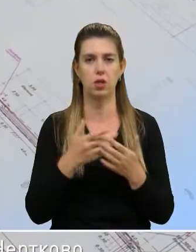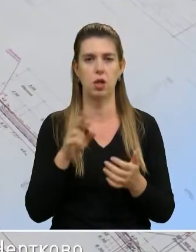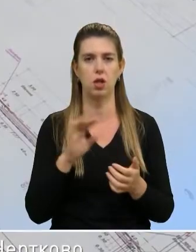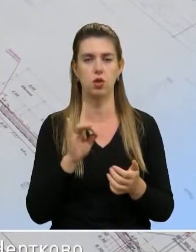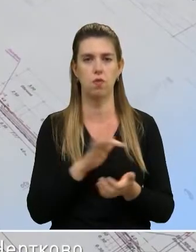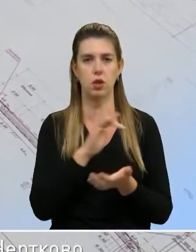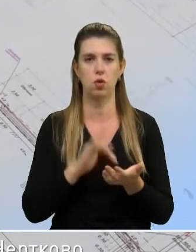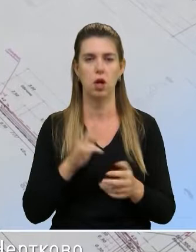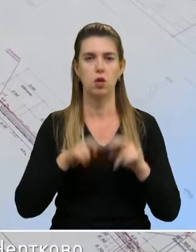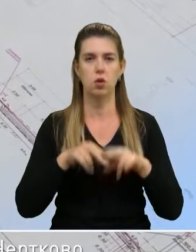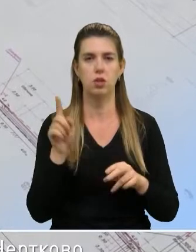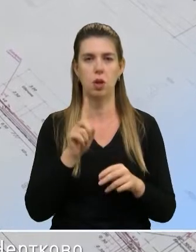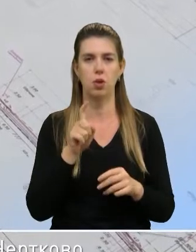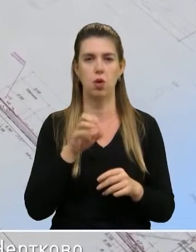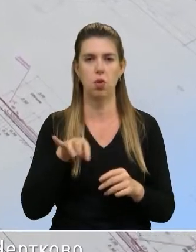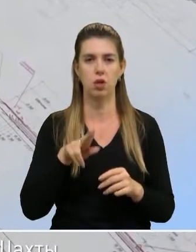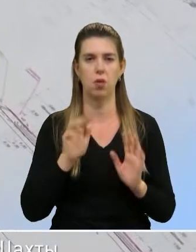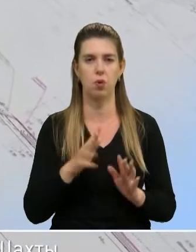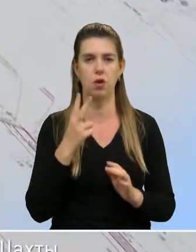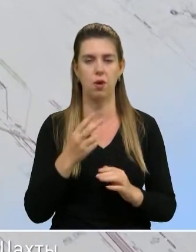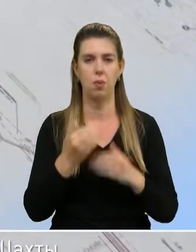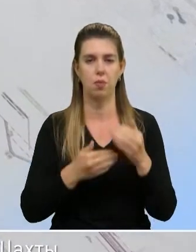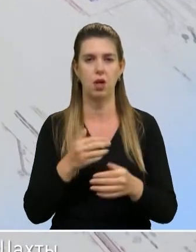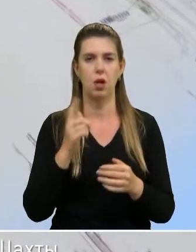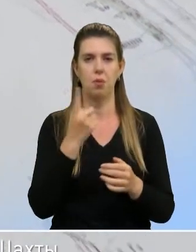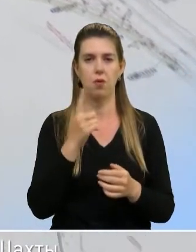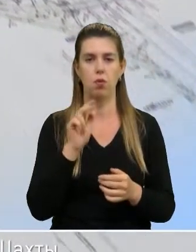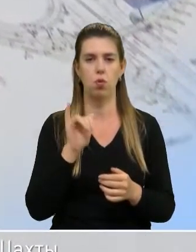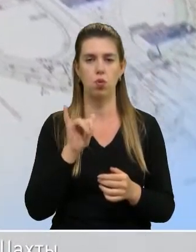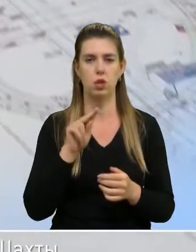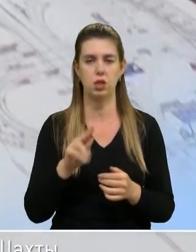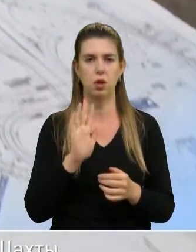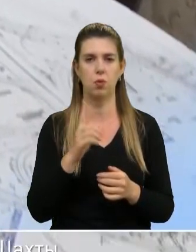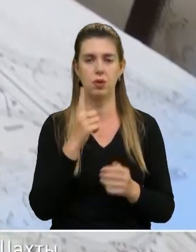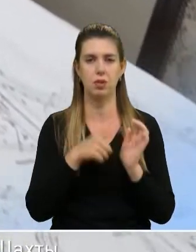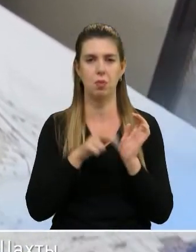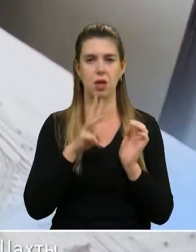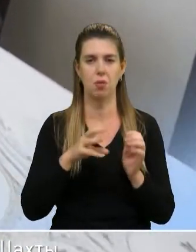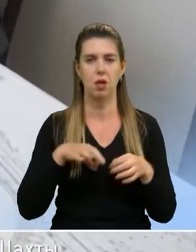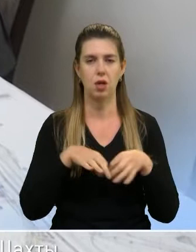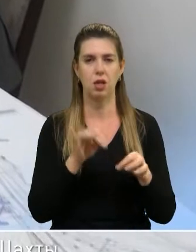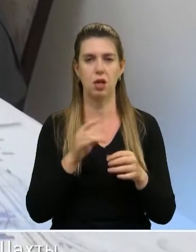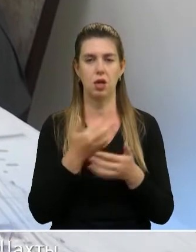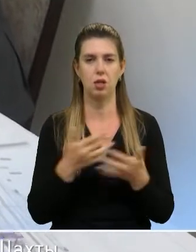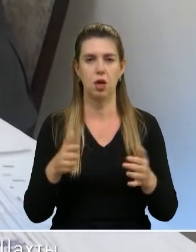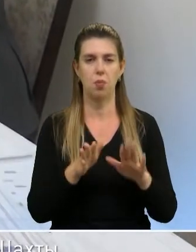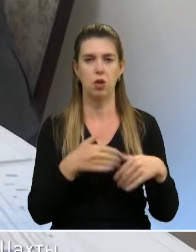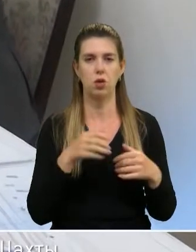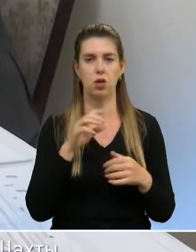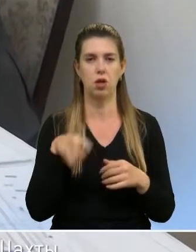городов. Строить западную хорду будут в два этапа. Первый участок, почти 7 километров с эстакадами и развязками, пройдет от